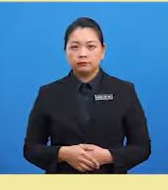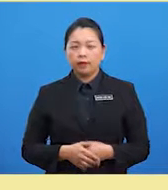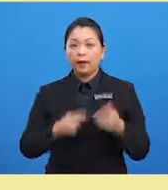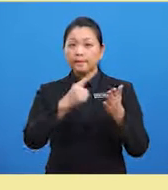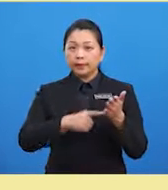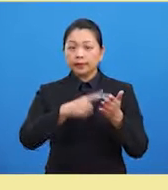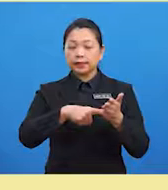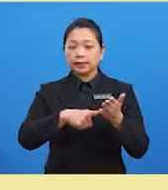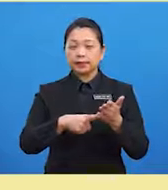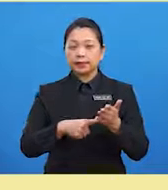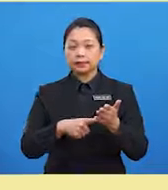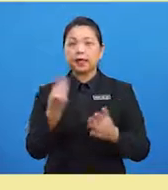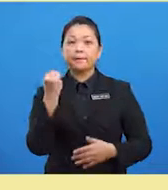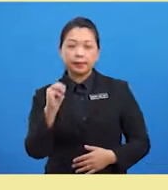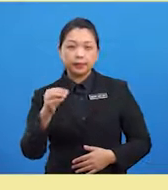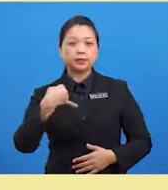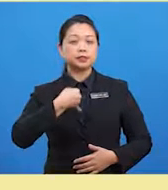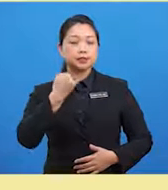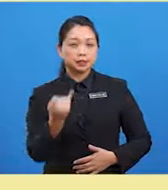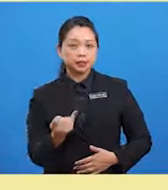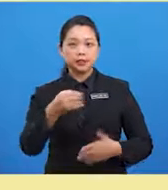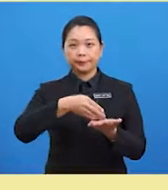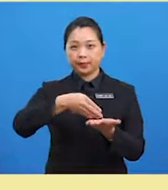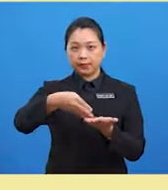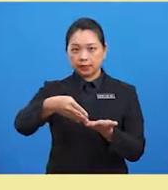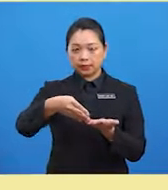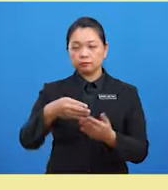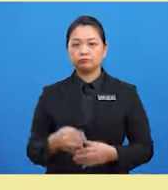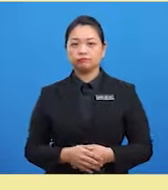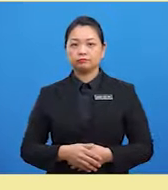Apakah yang mereka hendak beli?